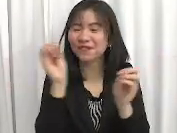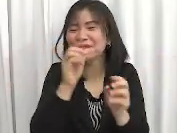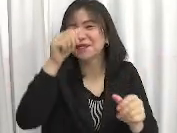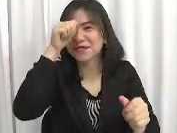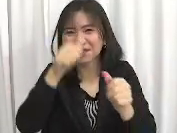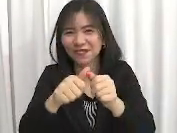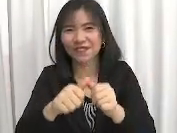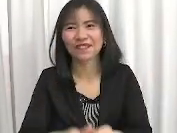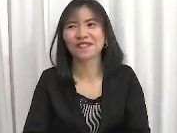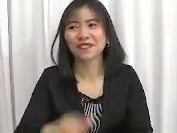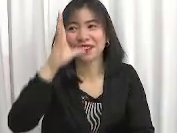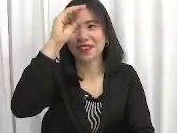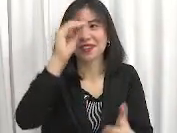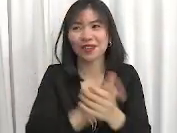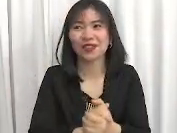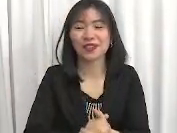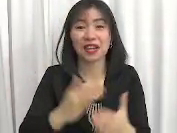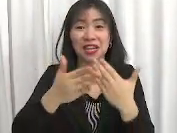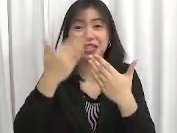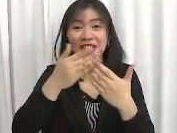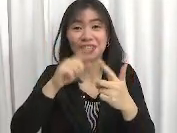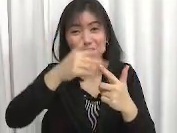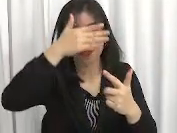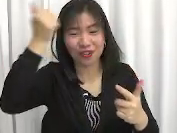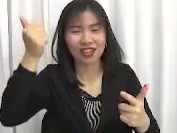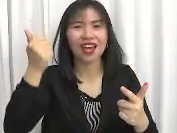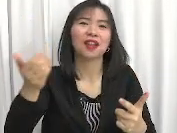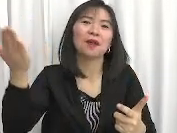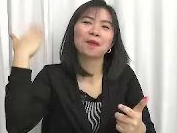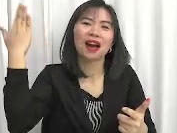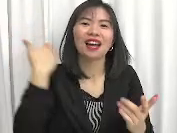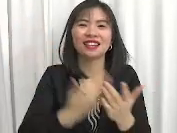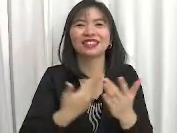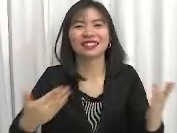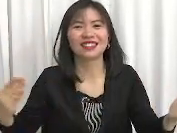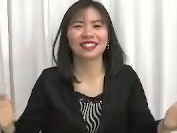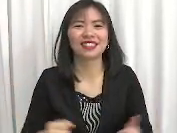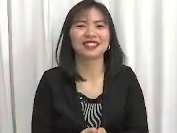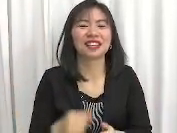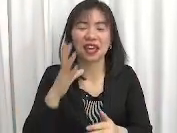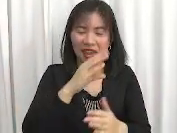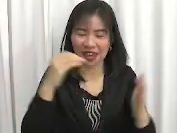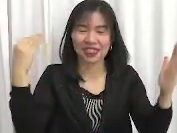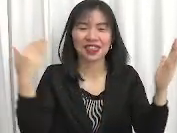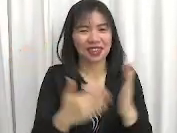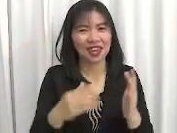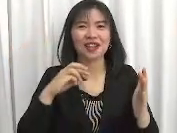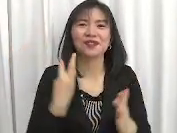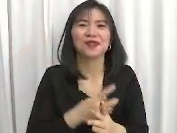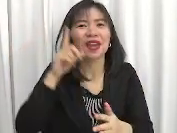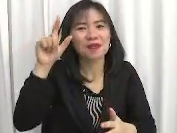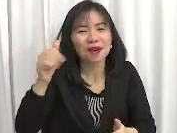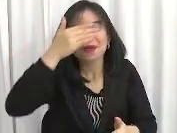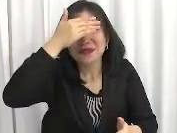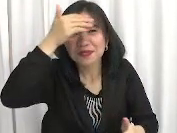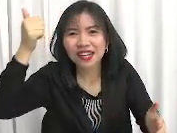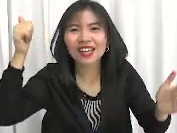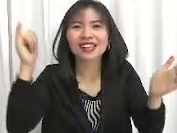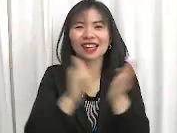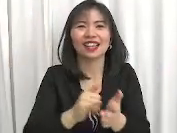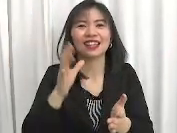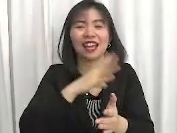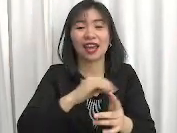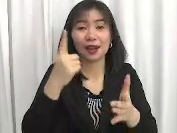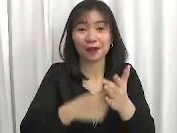Madaling ma-amnesia yung syempre, mga lalaki. Yun nga, sa kaya nga sabi, kakalimutan na natin yun. No? Ang pananatiliin na lang natin ay